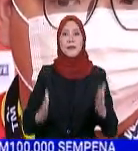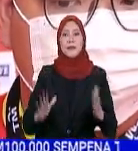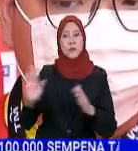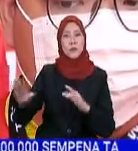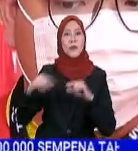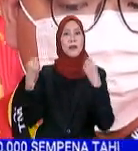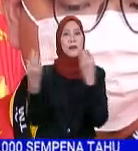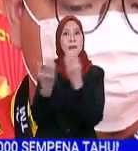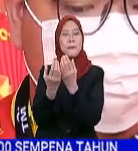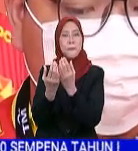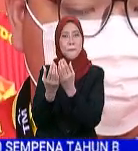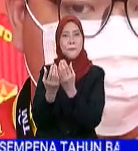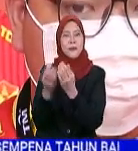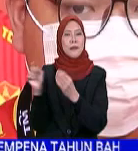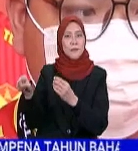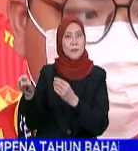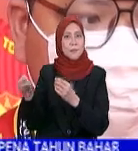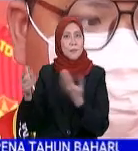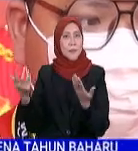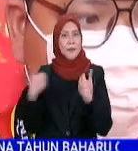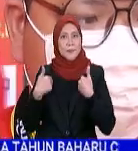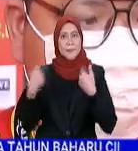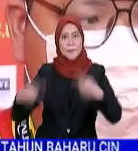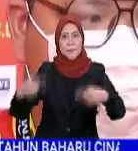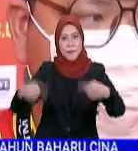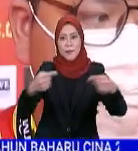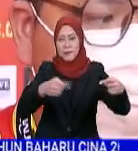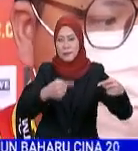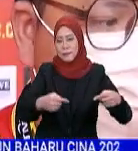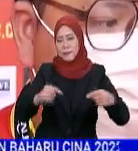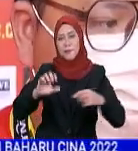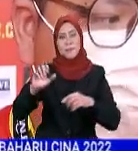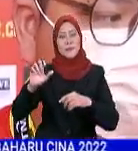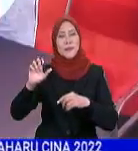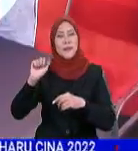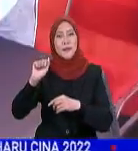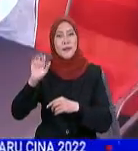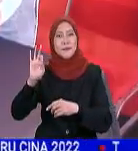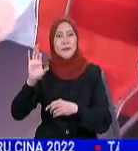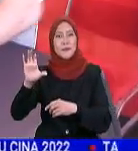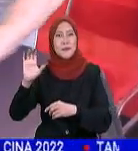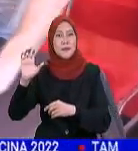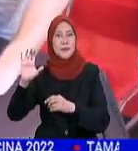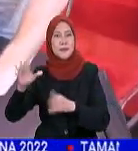previous club dia dekat Al-Wahdat, dia pun ada main Asian Champions League and also sebelum tu AFC Cup.